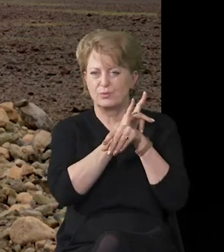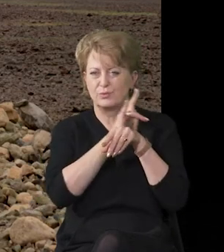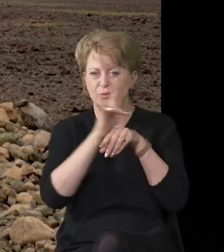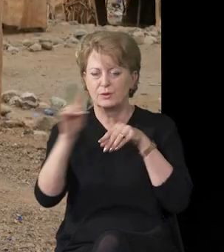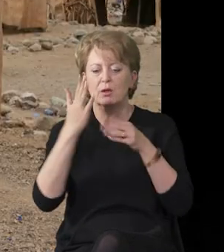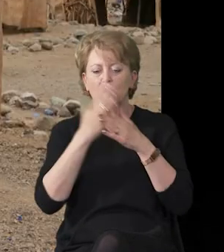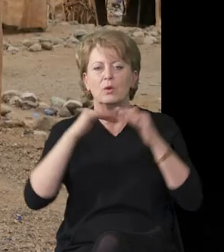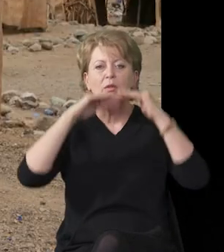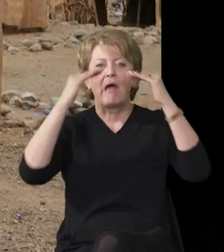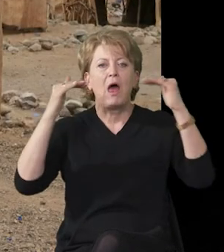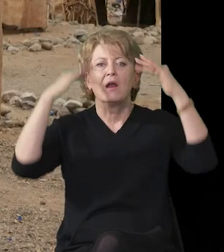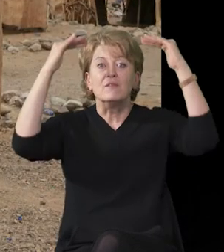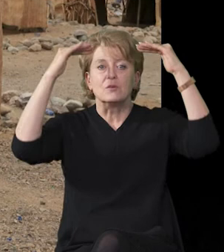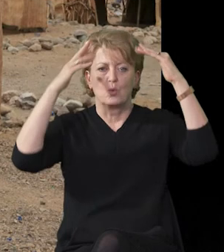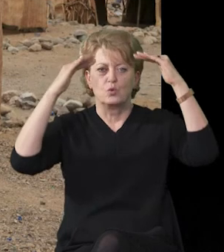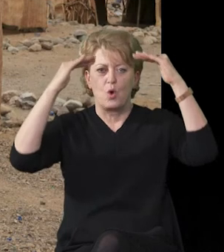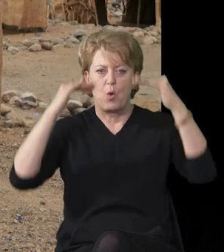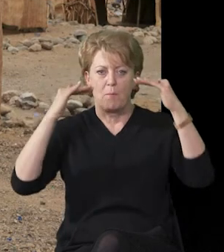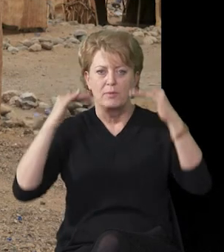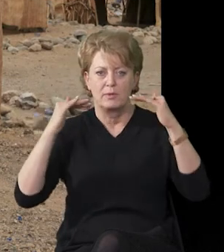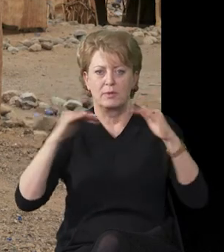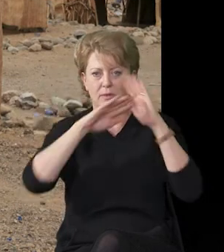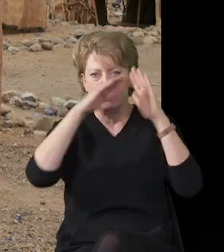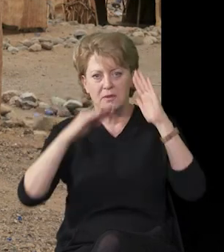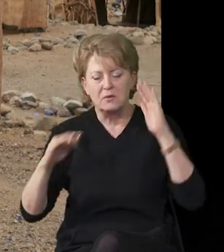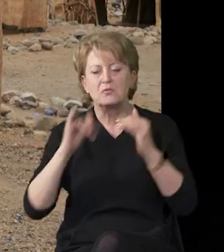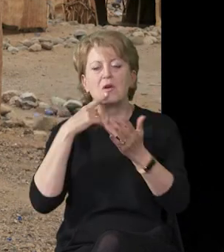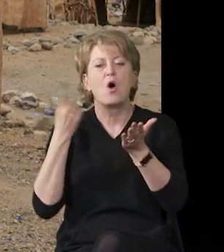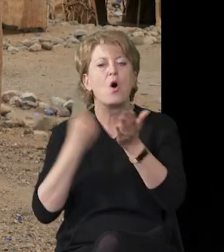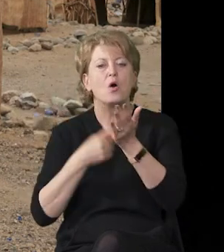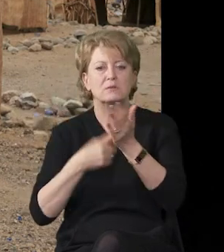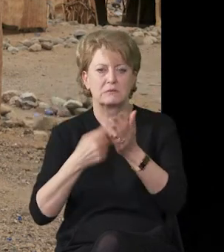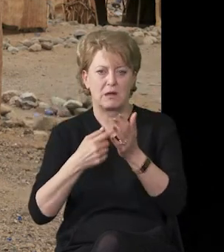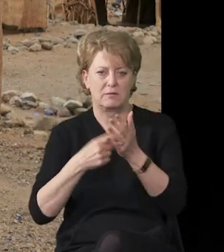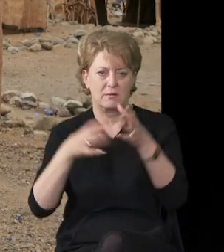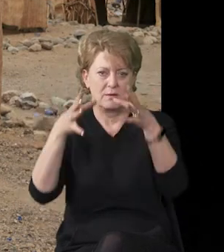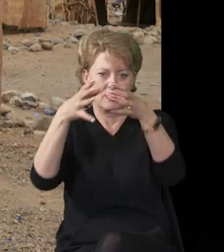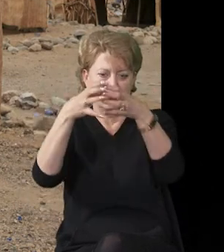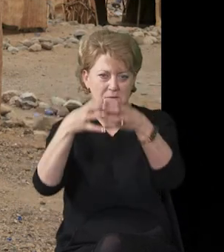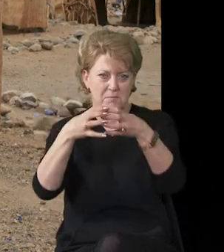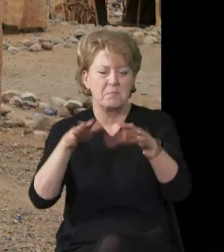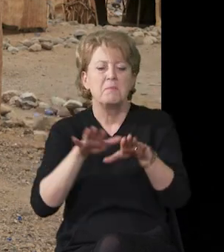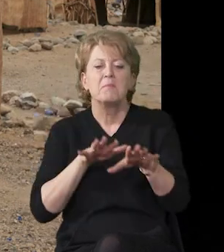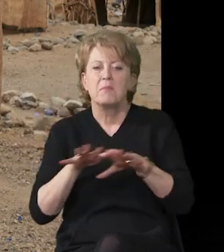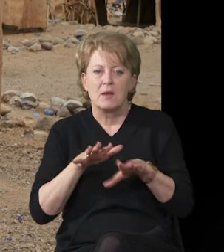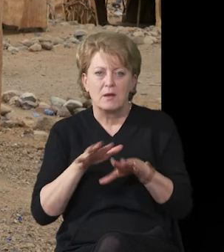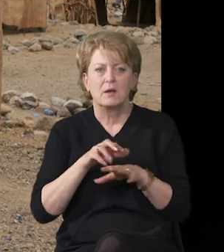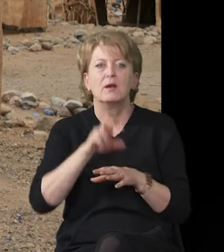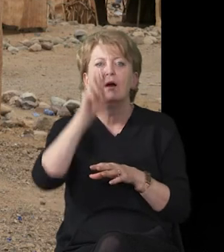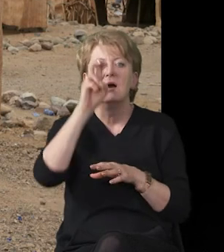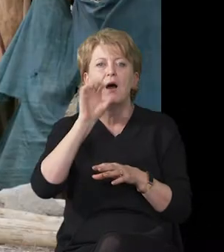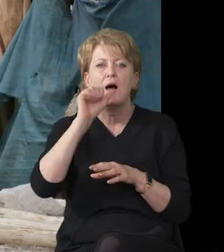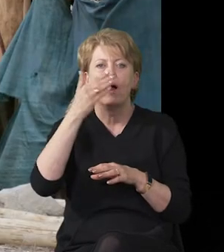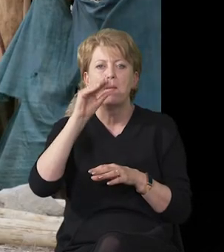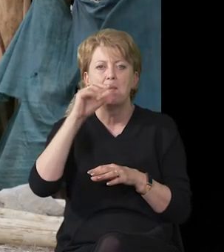i dojeżdżamy do takiej ostatniej osady, stałej osady, która nazywa się Hamed Ela. W zasadzie